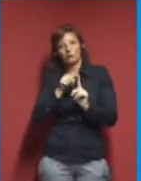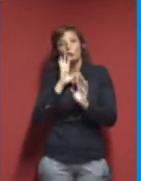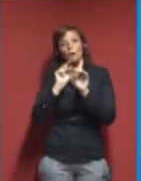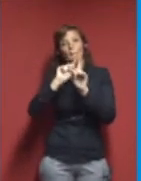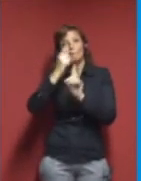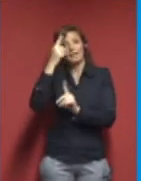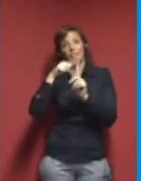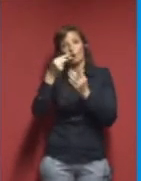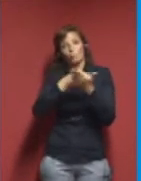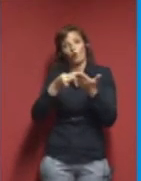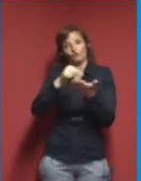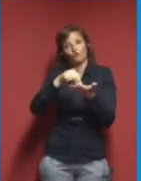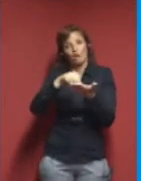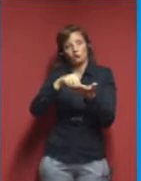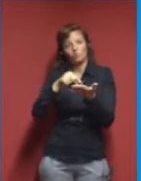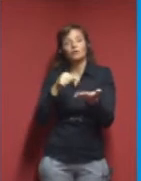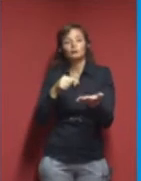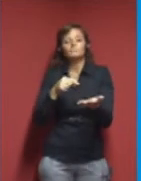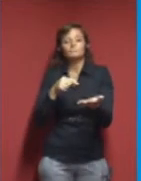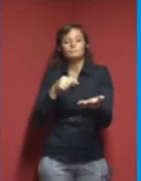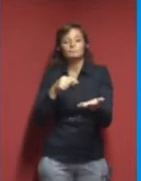progetto riguardava